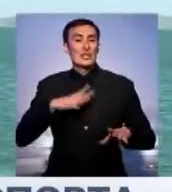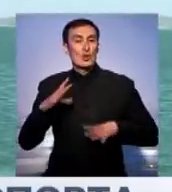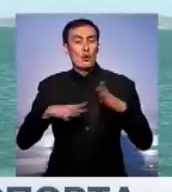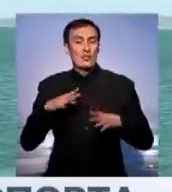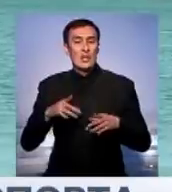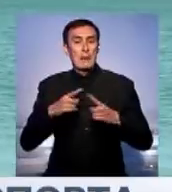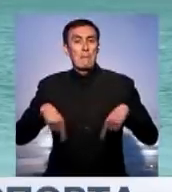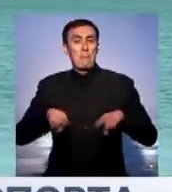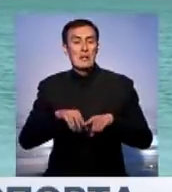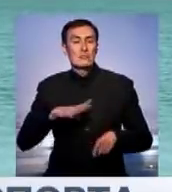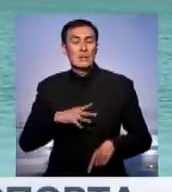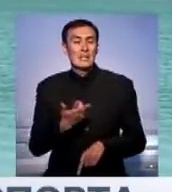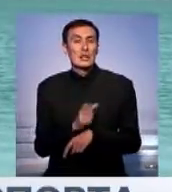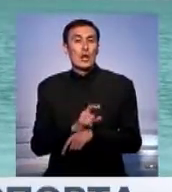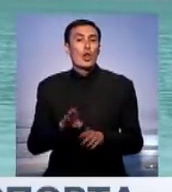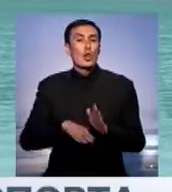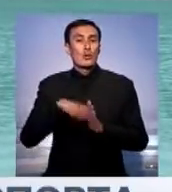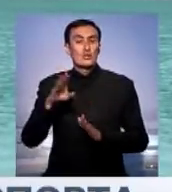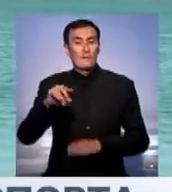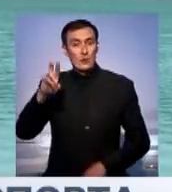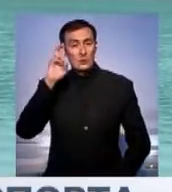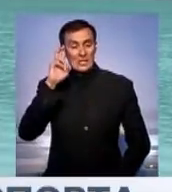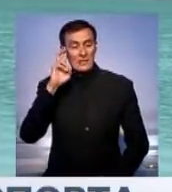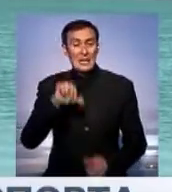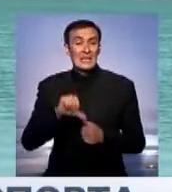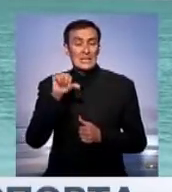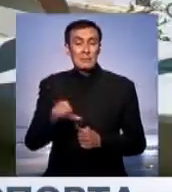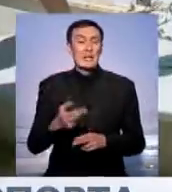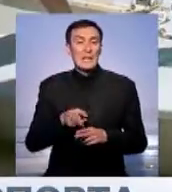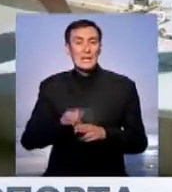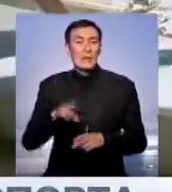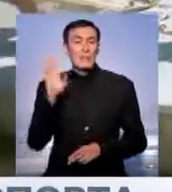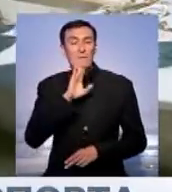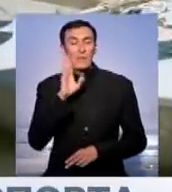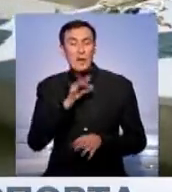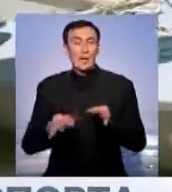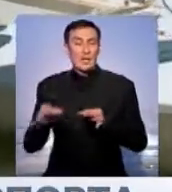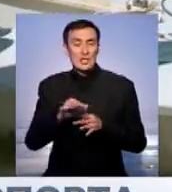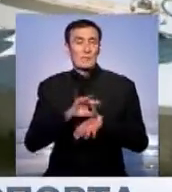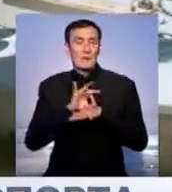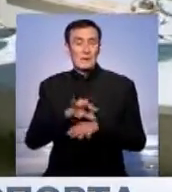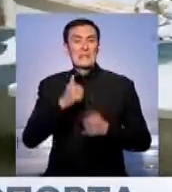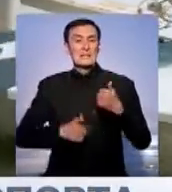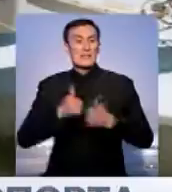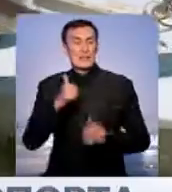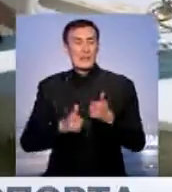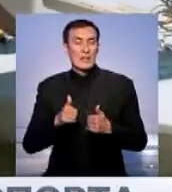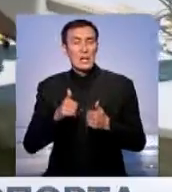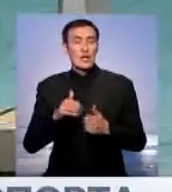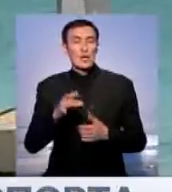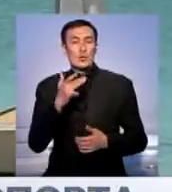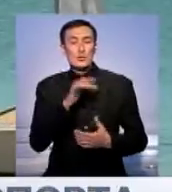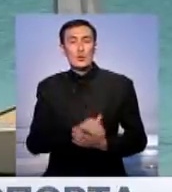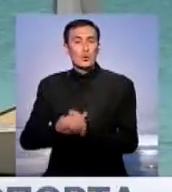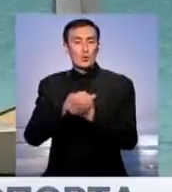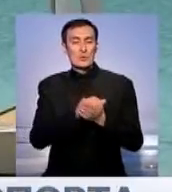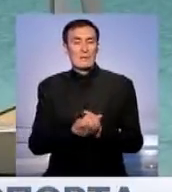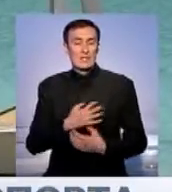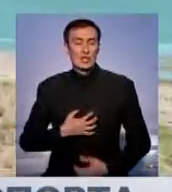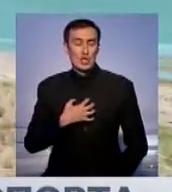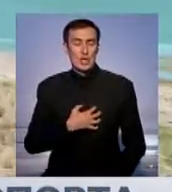тренировочная база, которая считалась одной из лучших в стране. И именно на этом водохранилище проводились соревнования союзного значения.